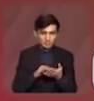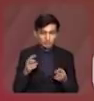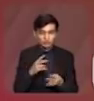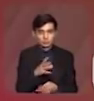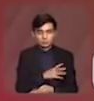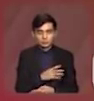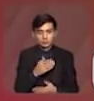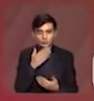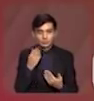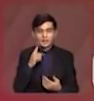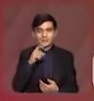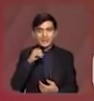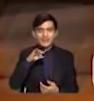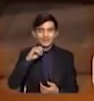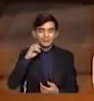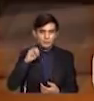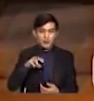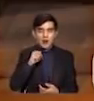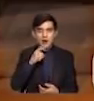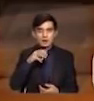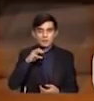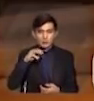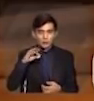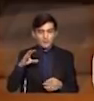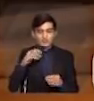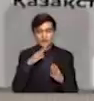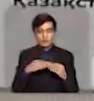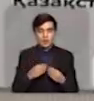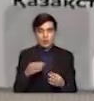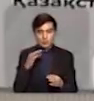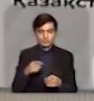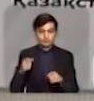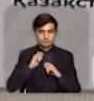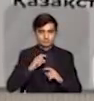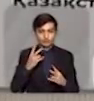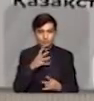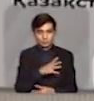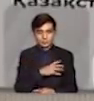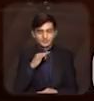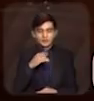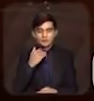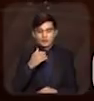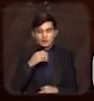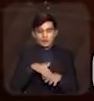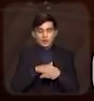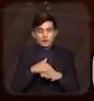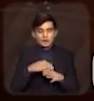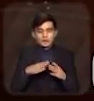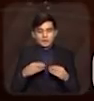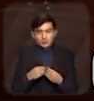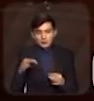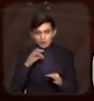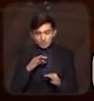ғой. Зейнеп Ахметова егер ол марапат берілсе, заң бойынша отбасына табысталу тиіс еді дейді. Батырдың шаңырағына бас көз болып отырғанда осы